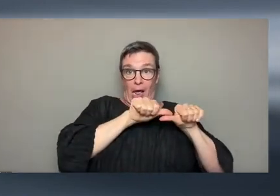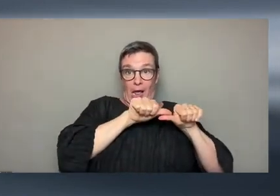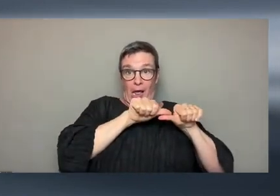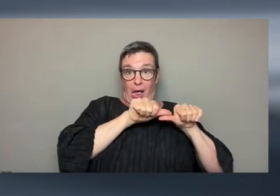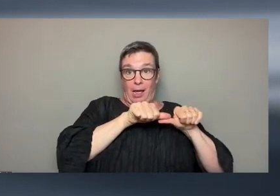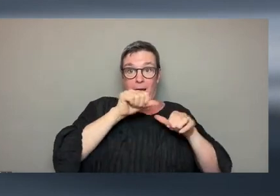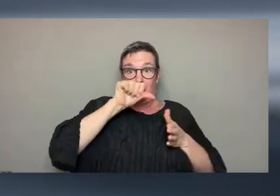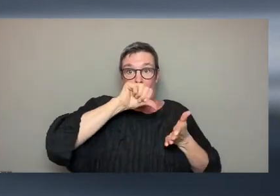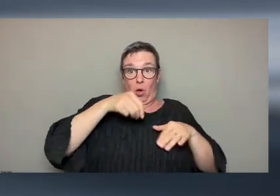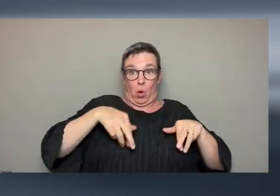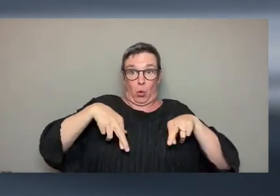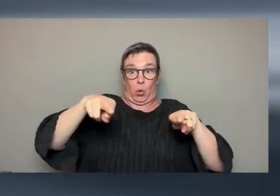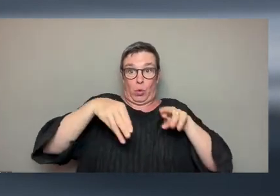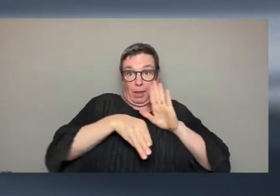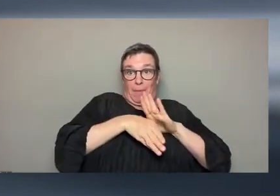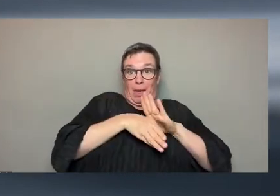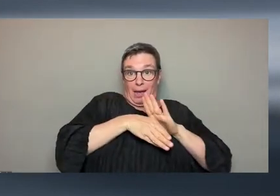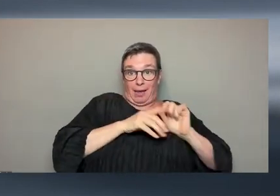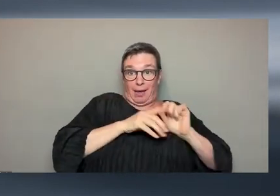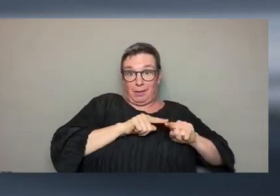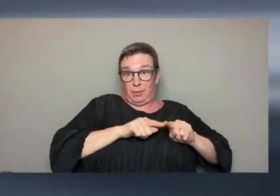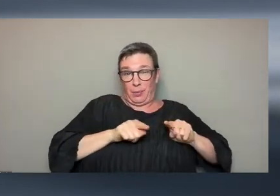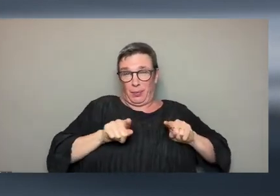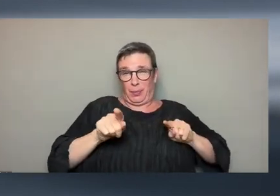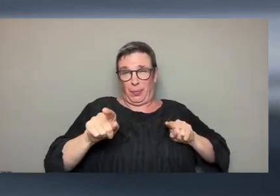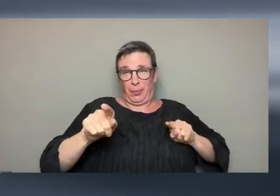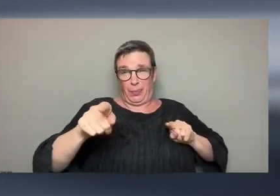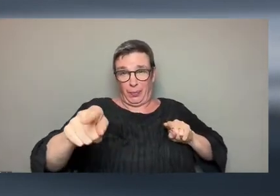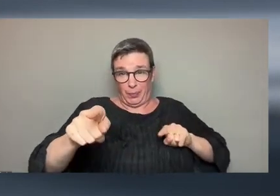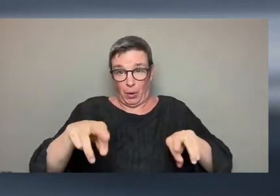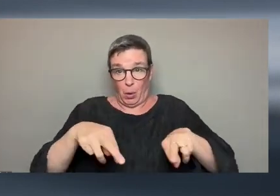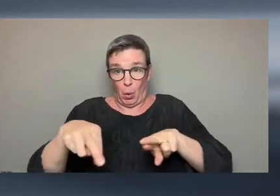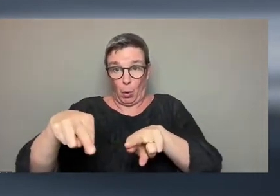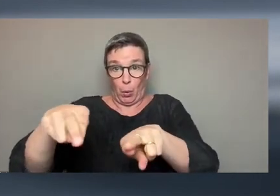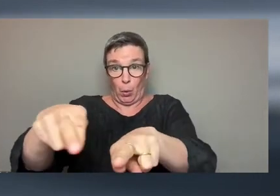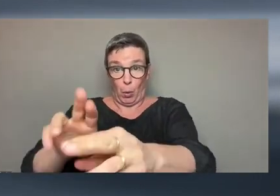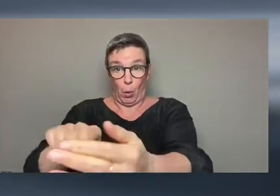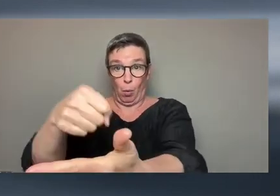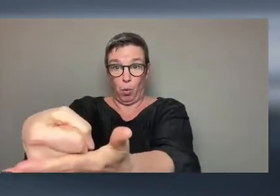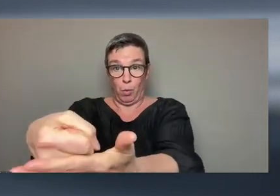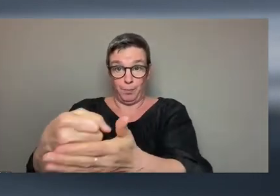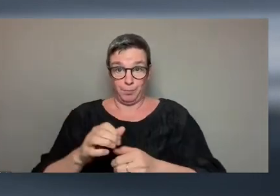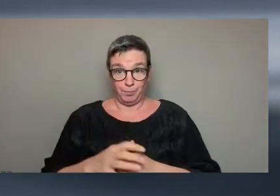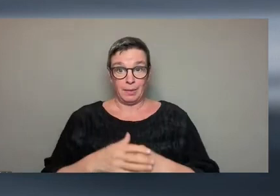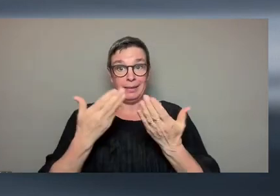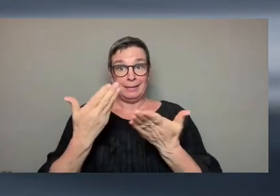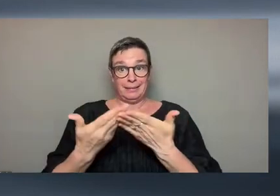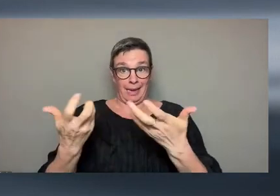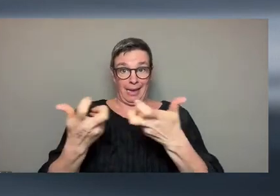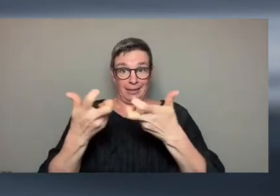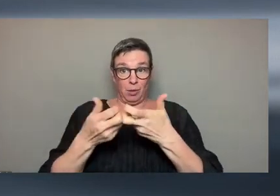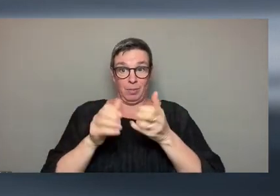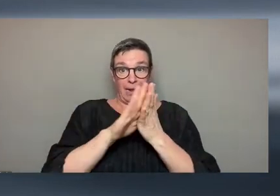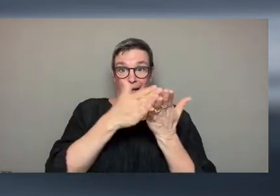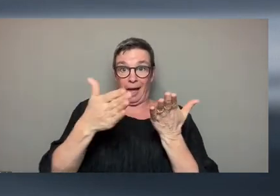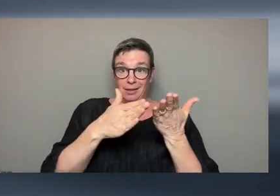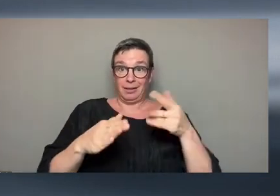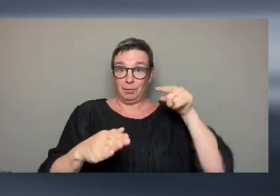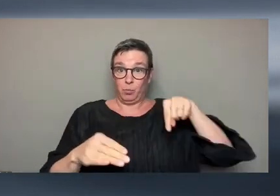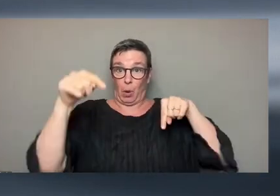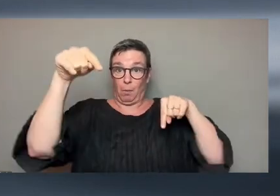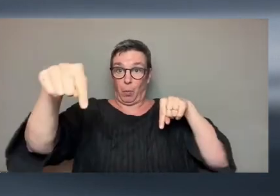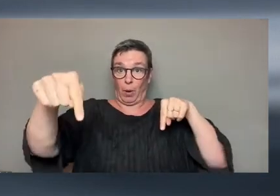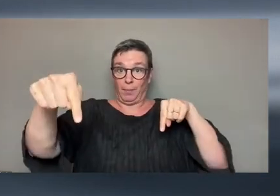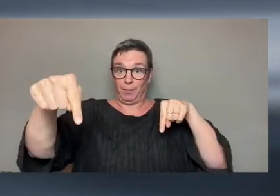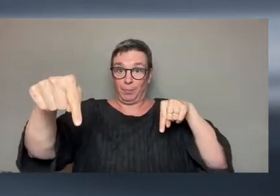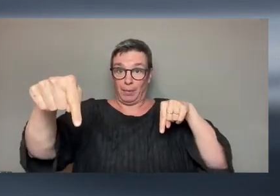l'angle, à l'autre bout de la rue, de l'autre côté de la route. En transposant ces points sur une carte, nous allons donc aller de en haut à